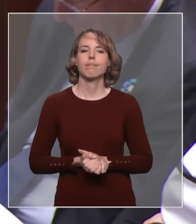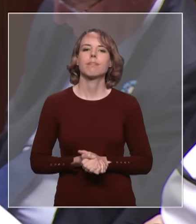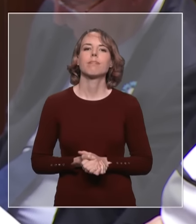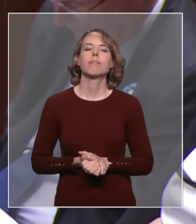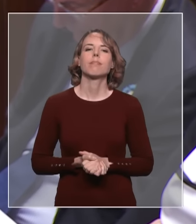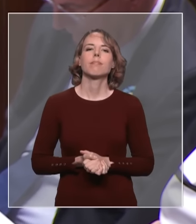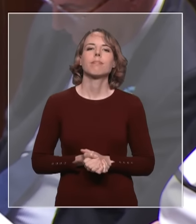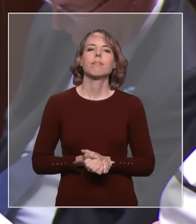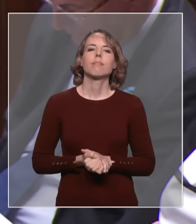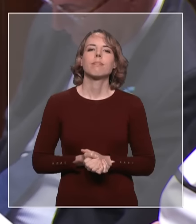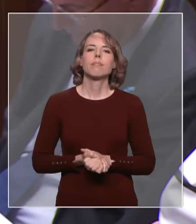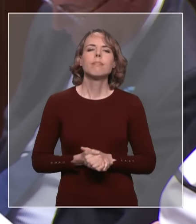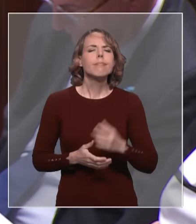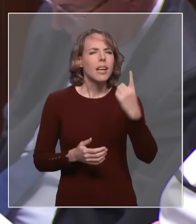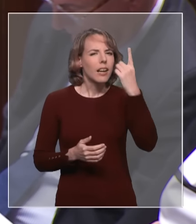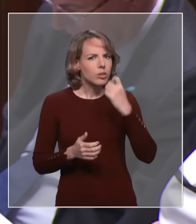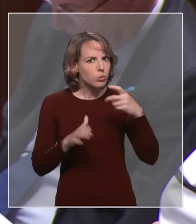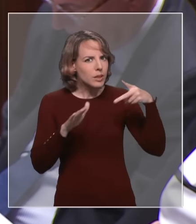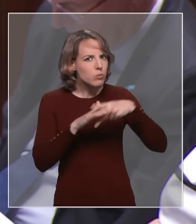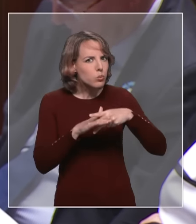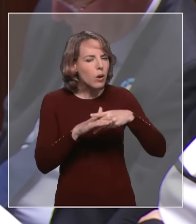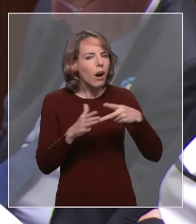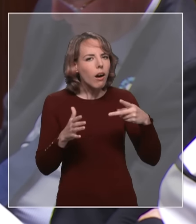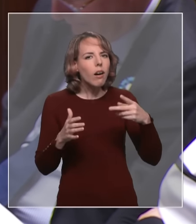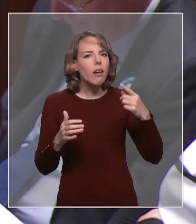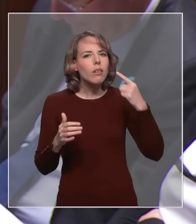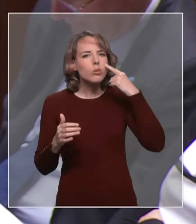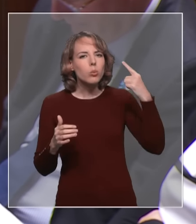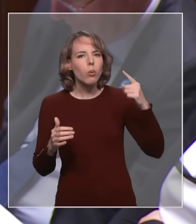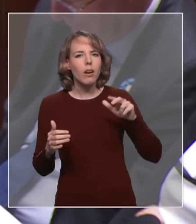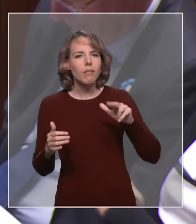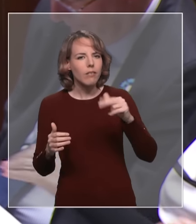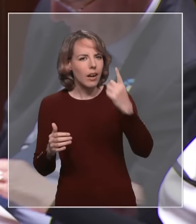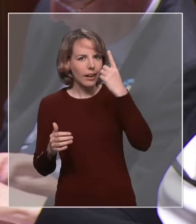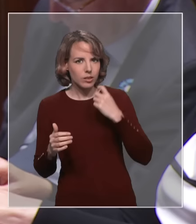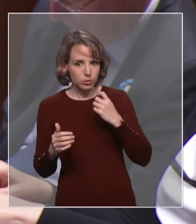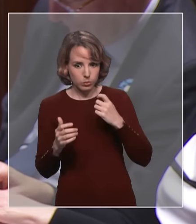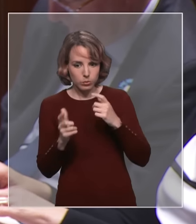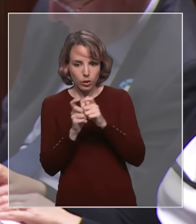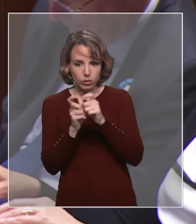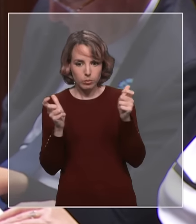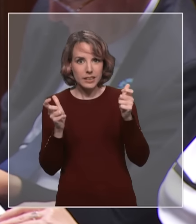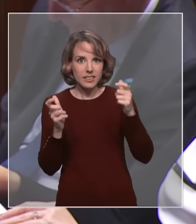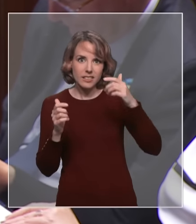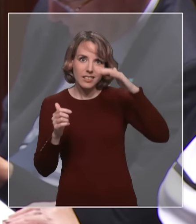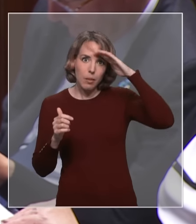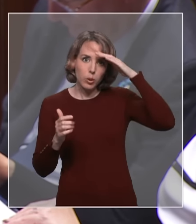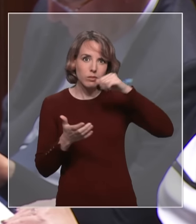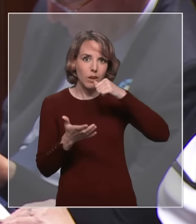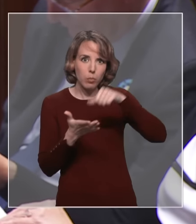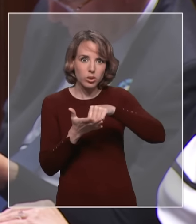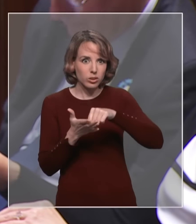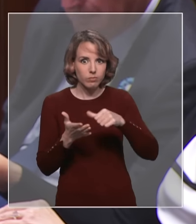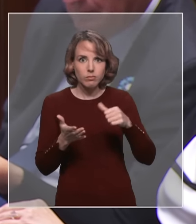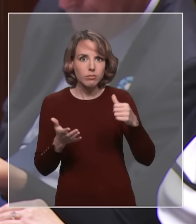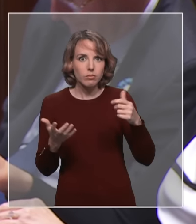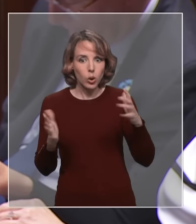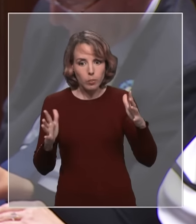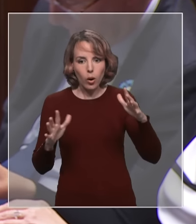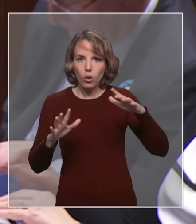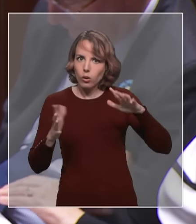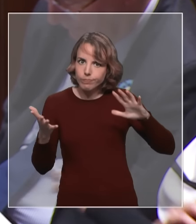le début de votre question, je pensais que vous alliez m'interroger sur l'avenir de La Poste, sur la manière dont nous pouvons transformer La Poste pour que ses